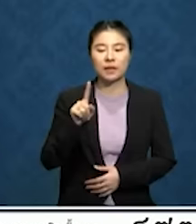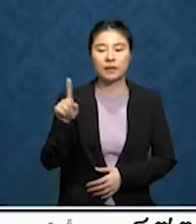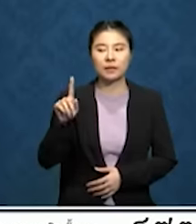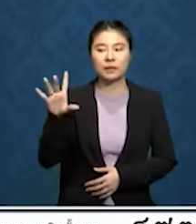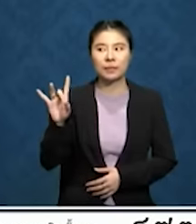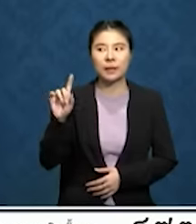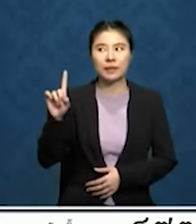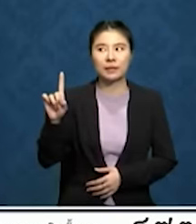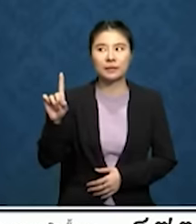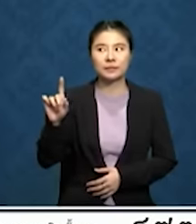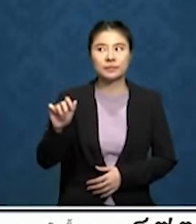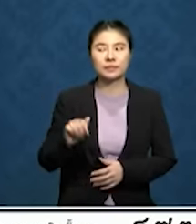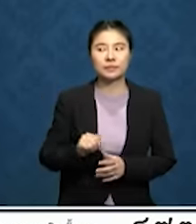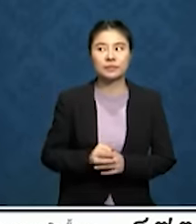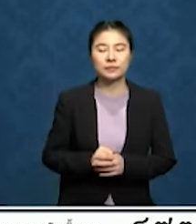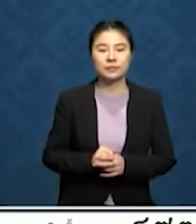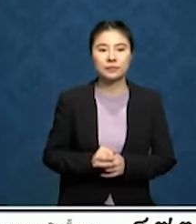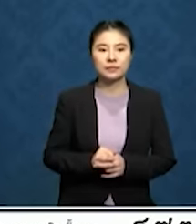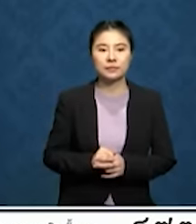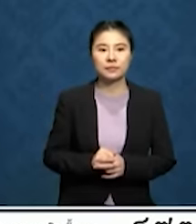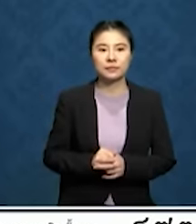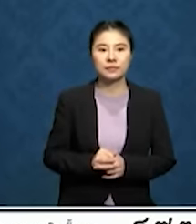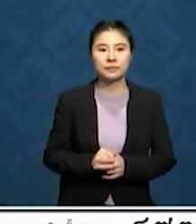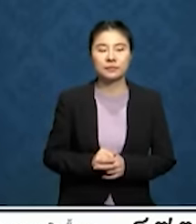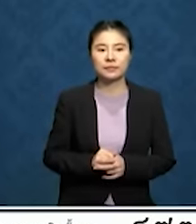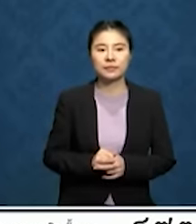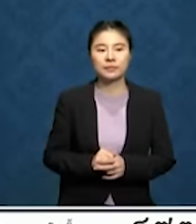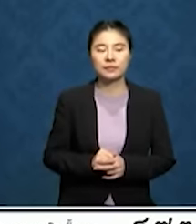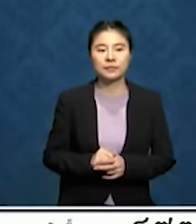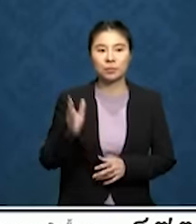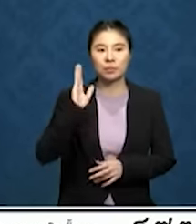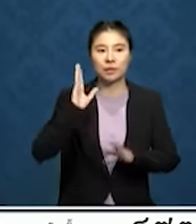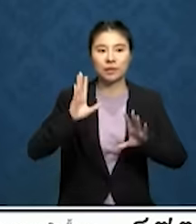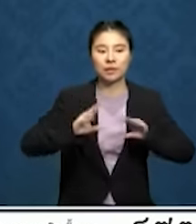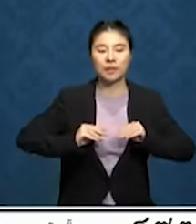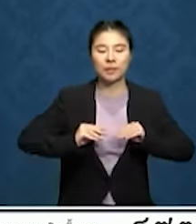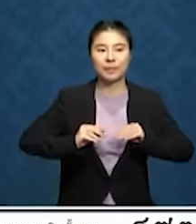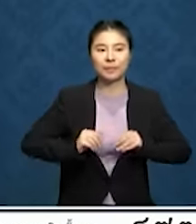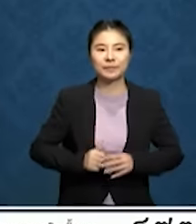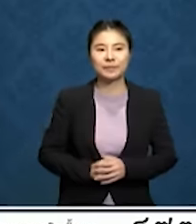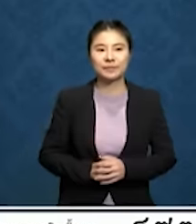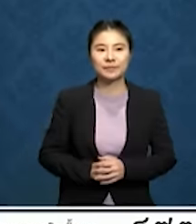181นายนรากรนาเมืองรัก เห็นชอบครับ